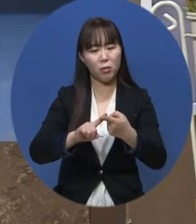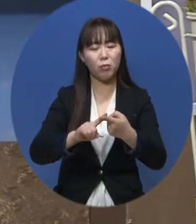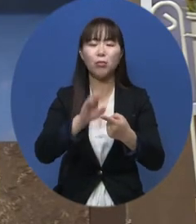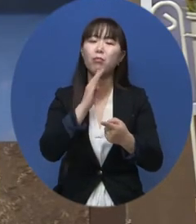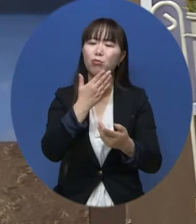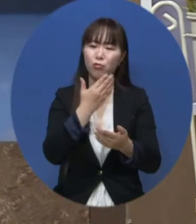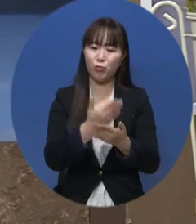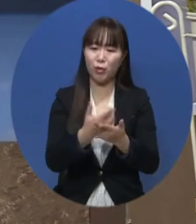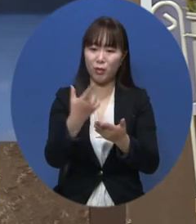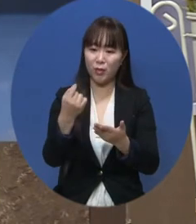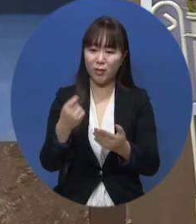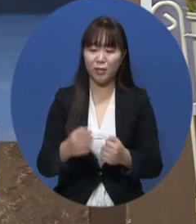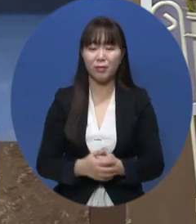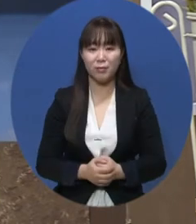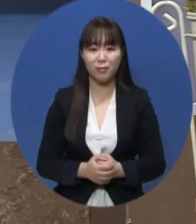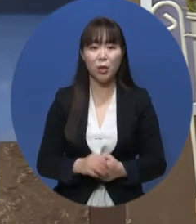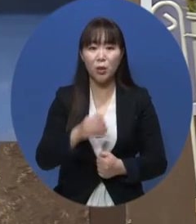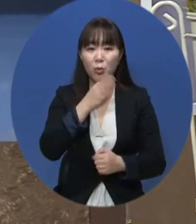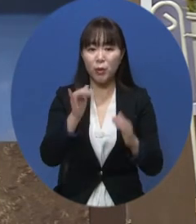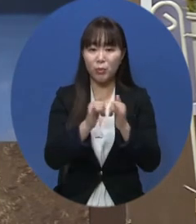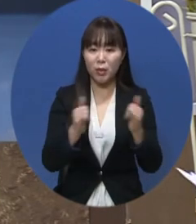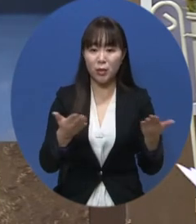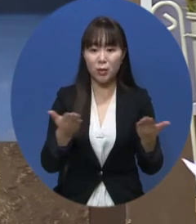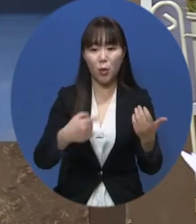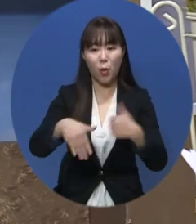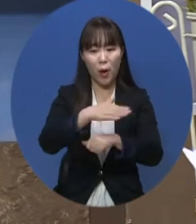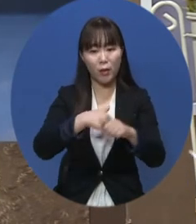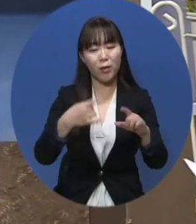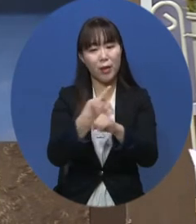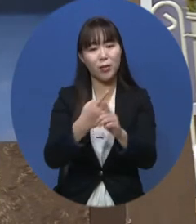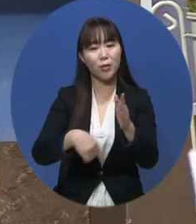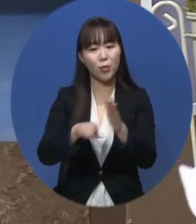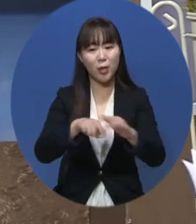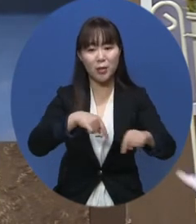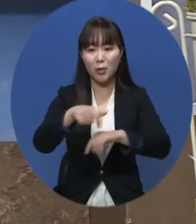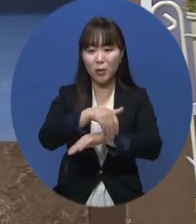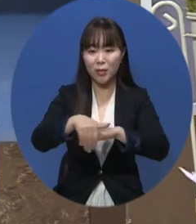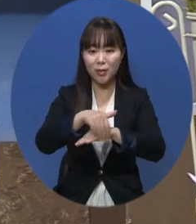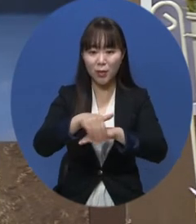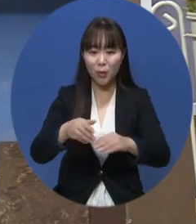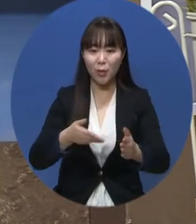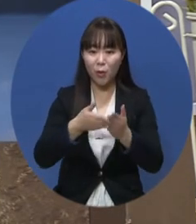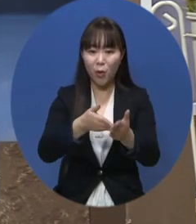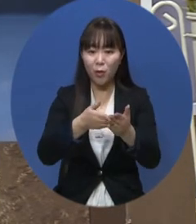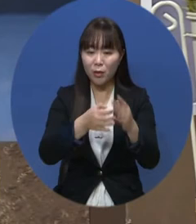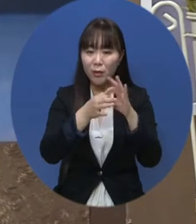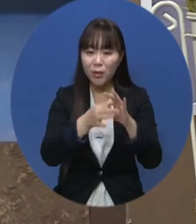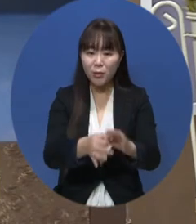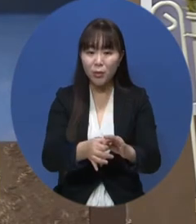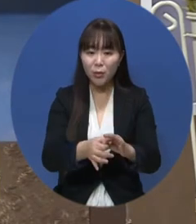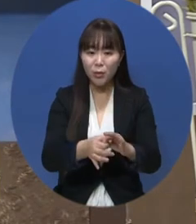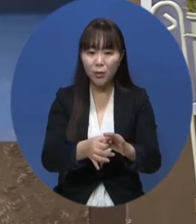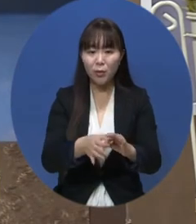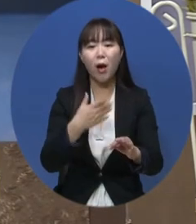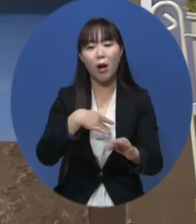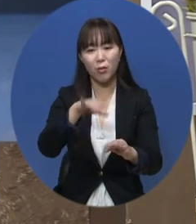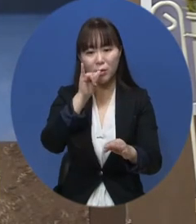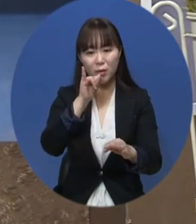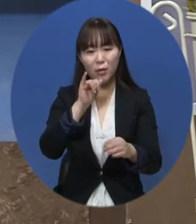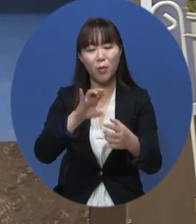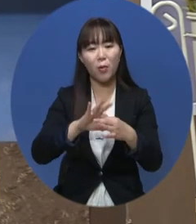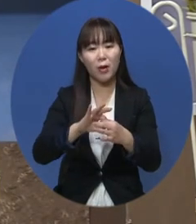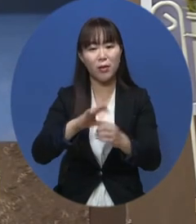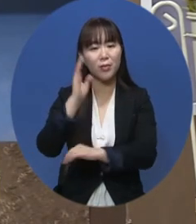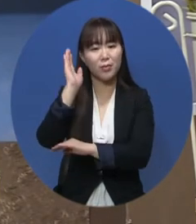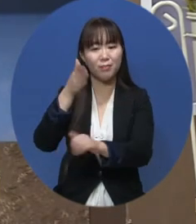굉장히 중요할 것 같은데요. 이 노인분들의 근로 환경 개선을 위한 정책도 건의를 계속해서 하고 계십니다. 쉬는 것으로 알고 있는데 네. 이